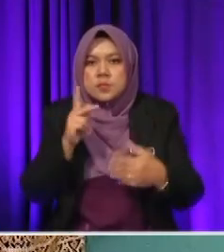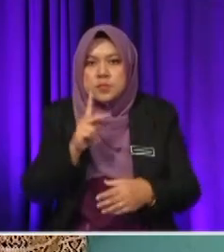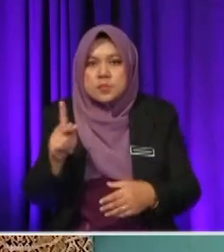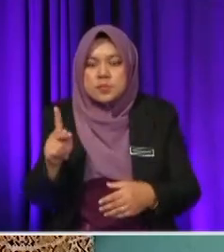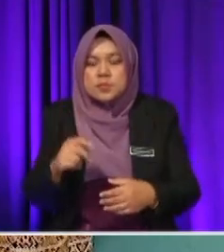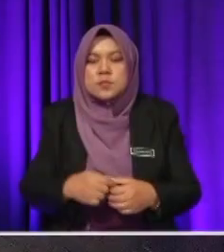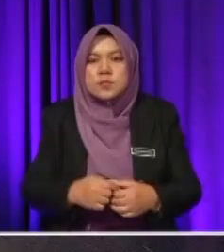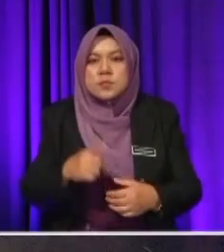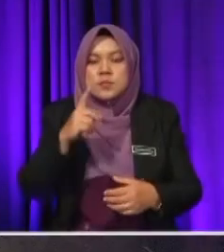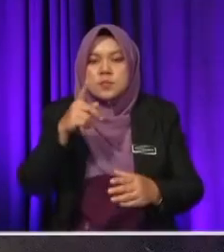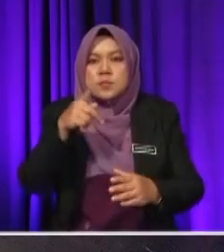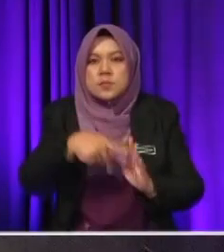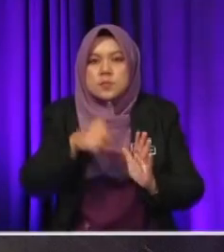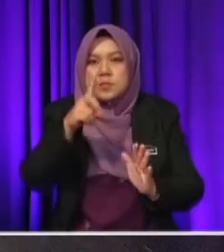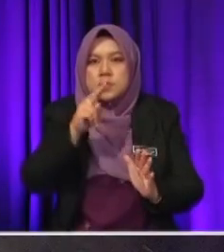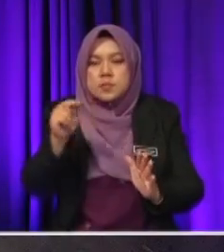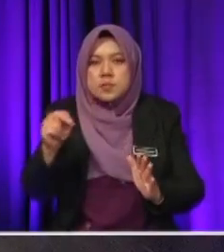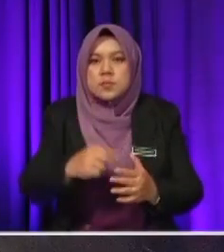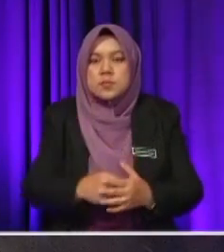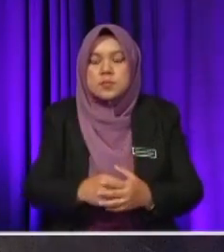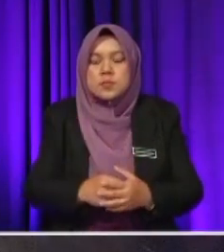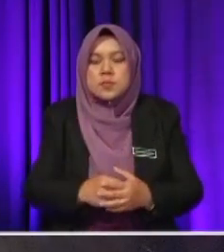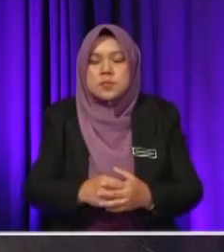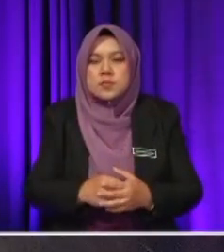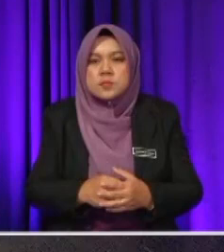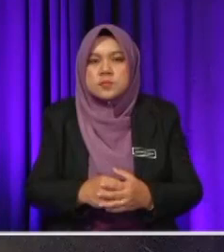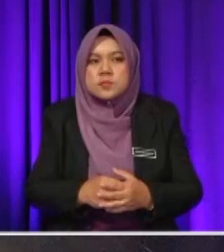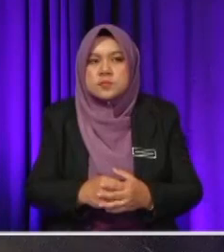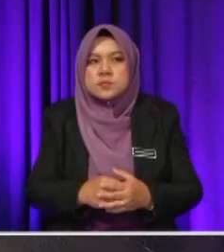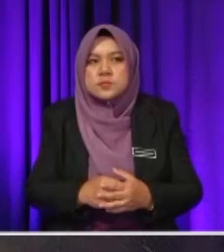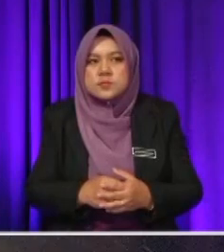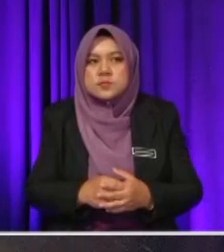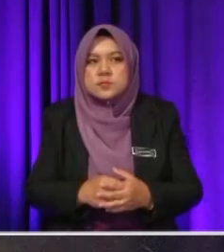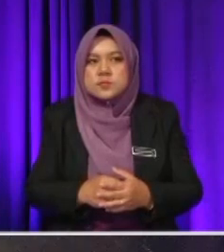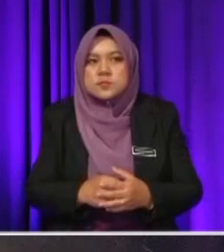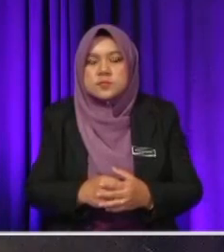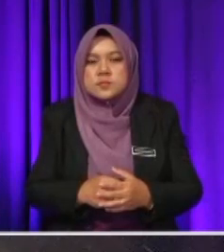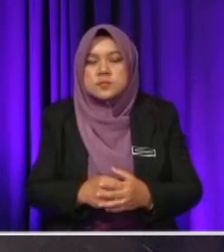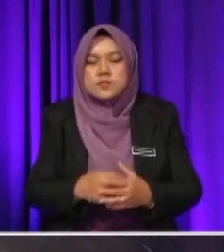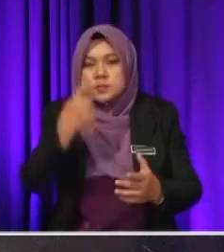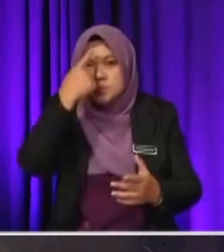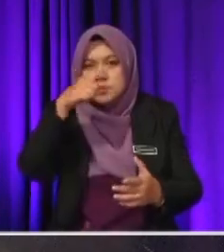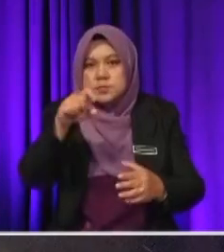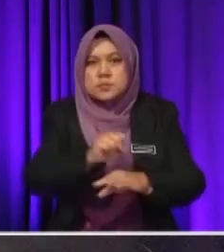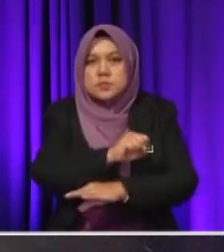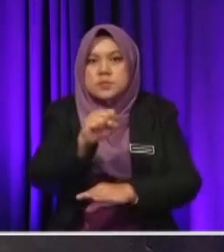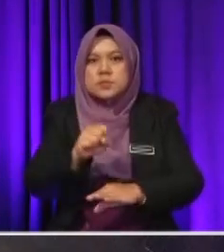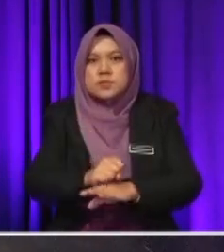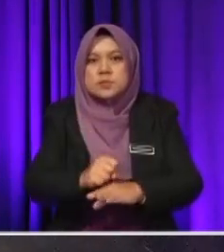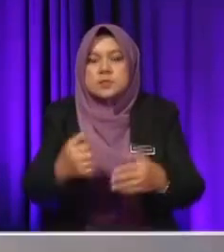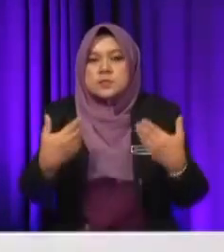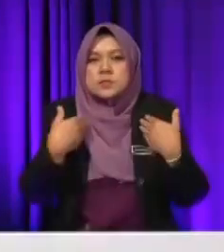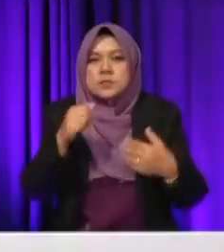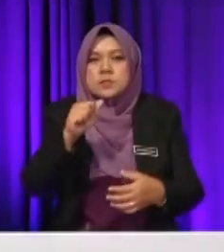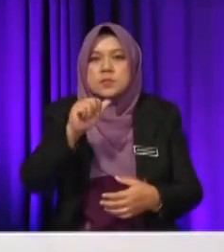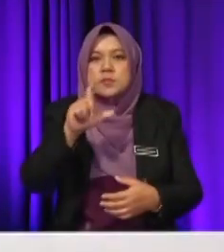pertumbuhanlah persatuan yang apa tuh untuk yang ini di Singapura ada Al Jami'ah